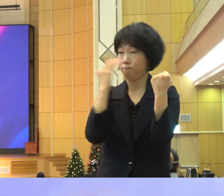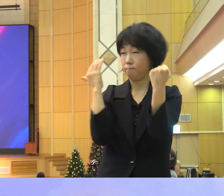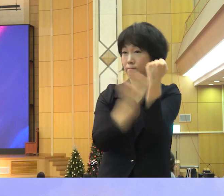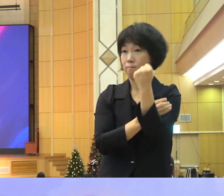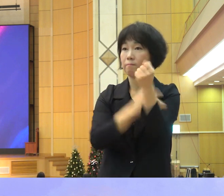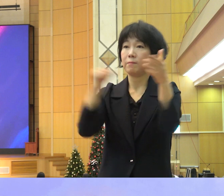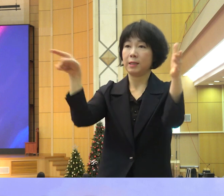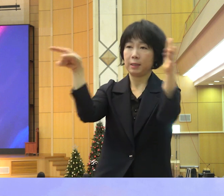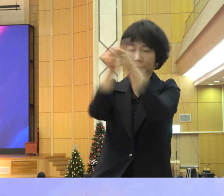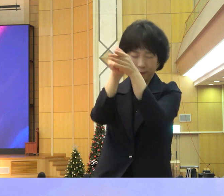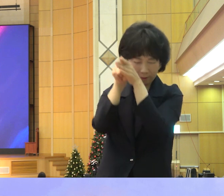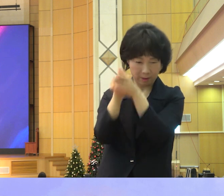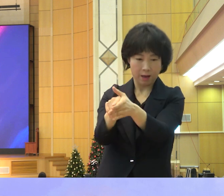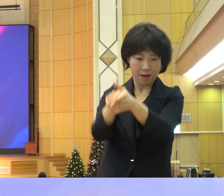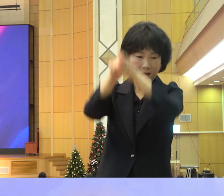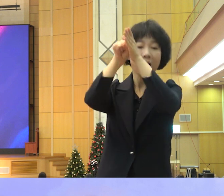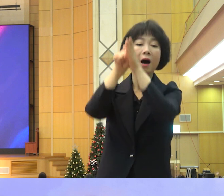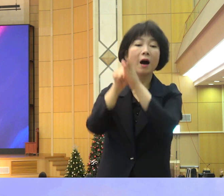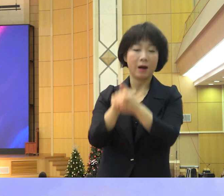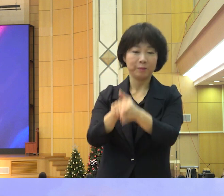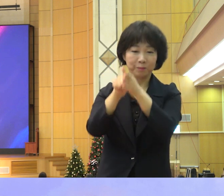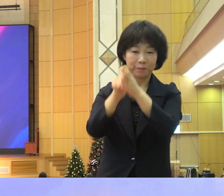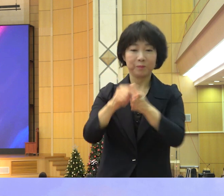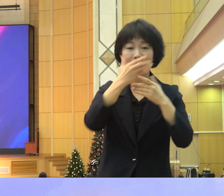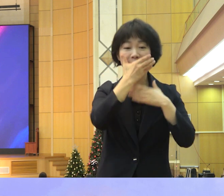주 권능 믿어라.